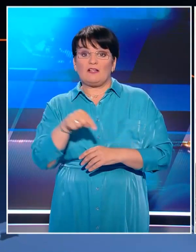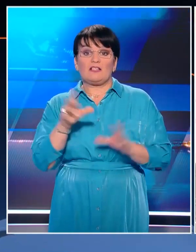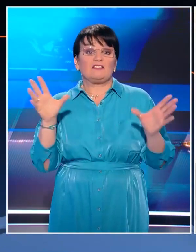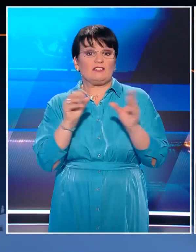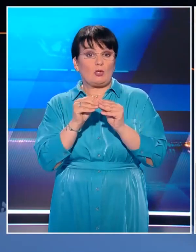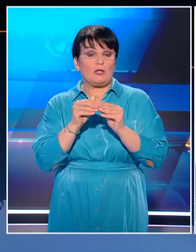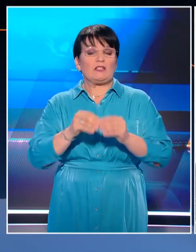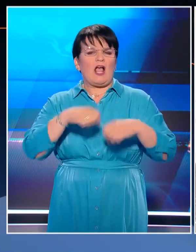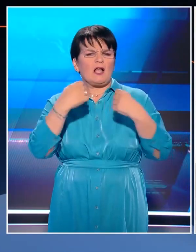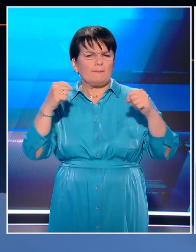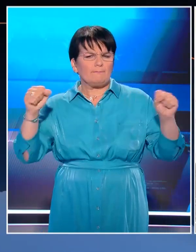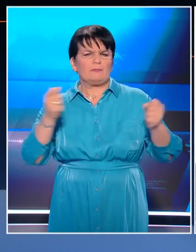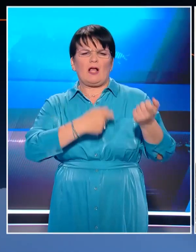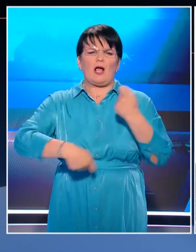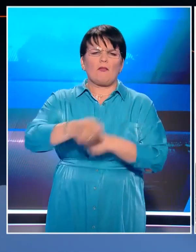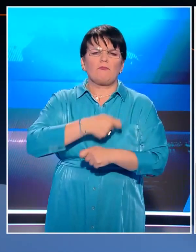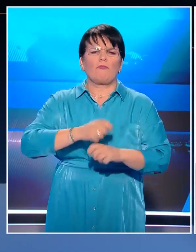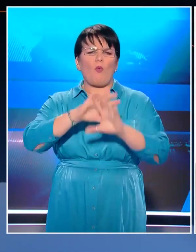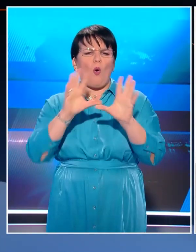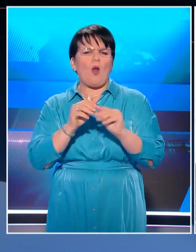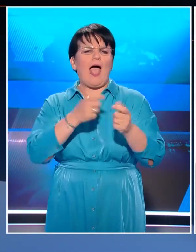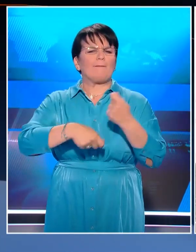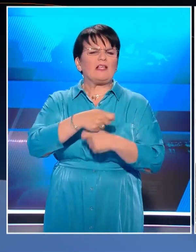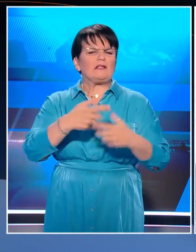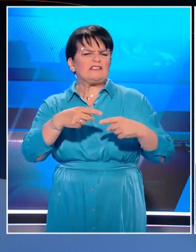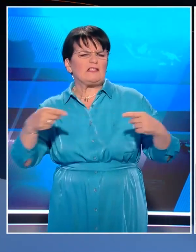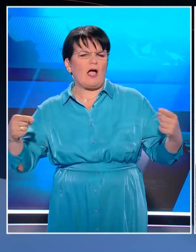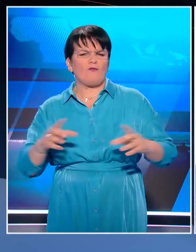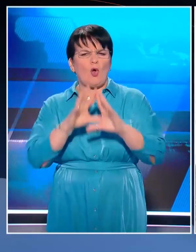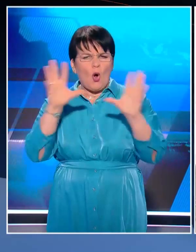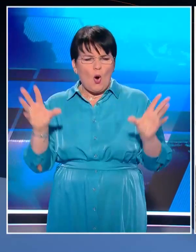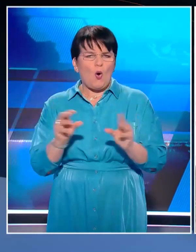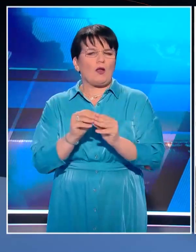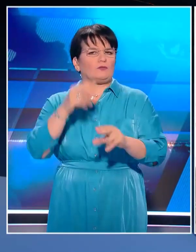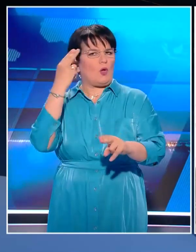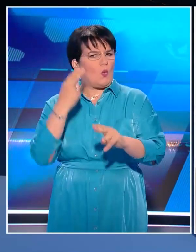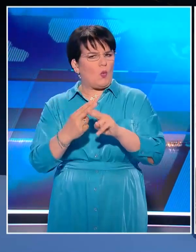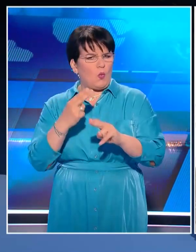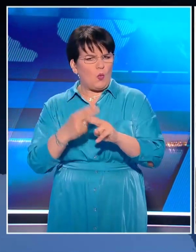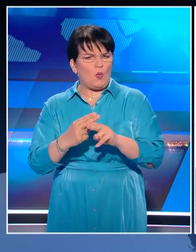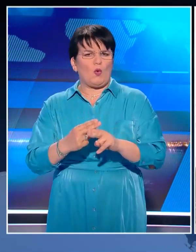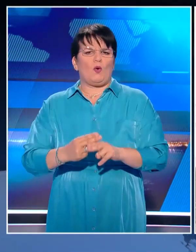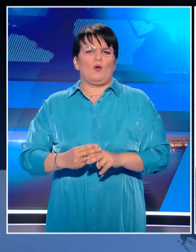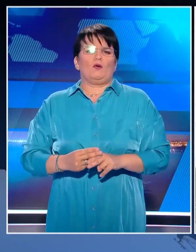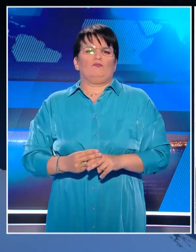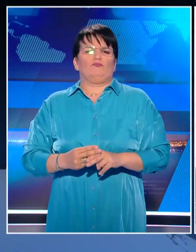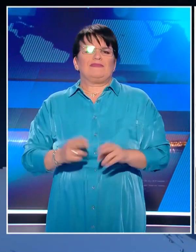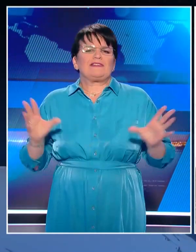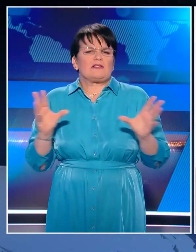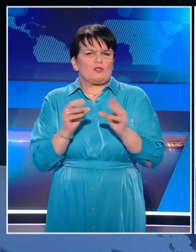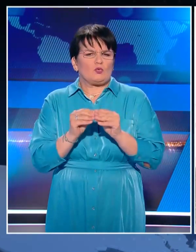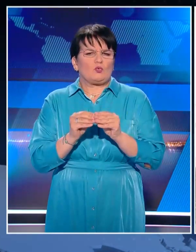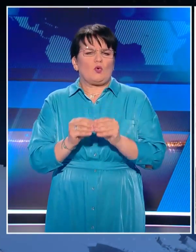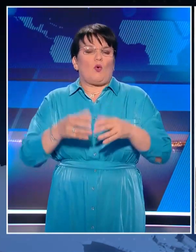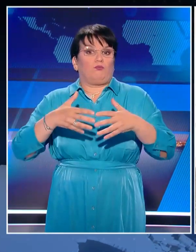συνολικά επιχειρησιακές δράσεις. Καταλαβαίνετε ότι όλα αυτά συγκροτούν ένα εξαιρετικά συνεκτικό